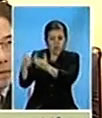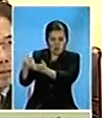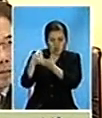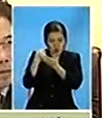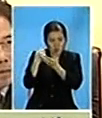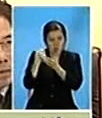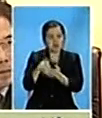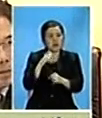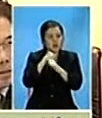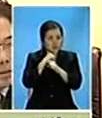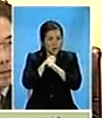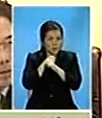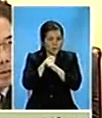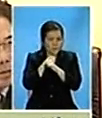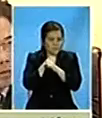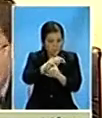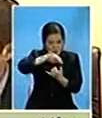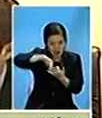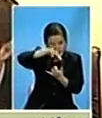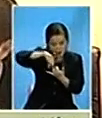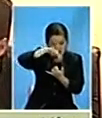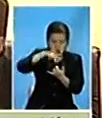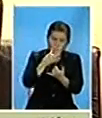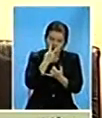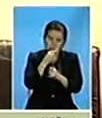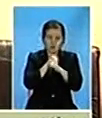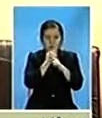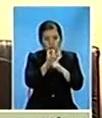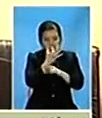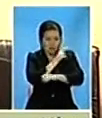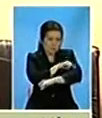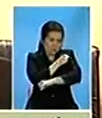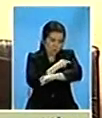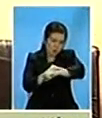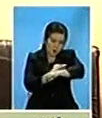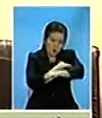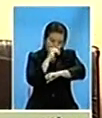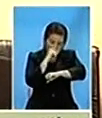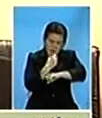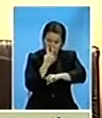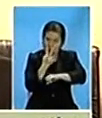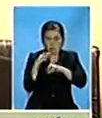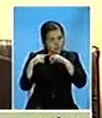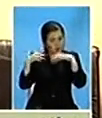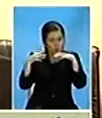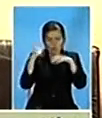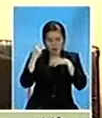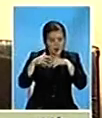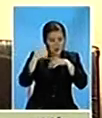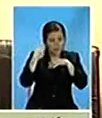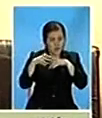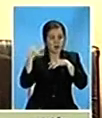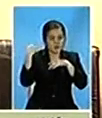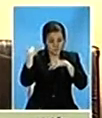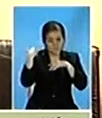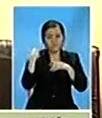าใช้กับผมมาประกอบวิชาชีพการแพทย์แผนไทยอยู่แล้วผมเอาเครื่องมือนี้มาใช้เนี่ยซึ่งมันไม่ได้มันไม่ได้เลยอ